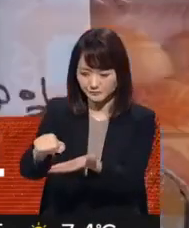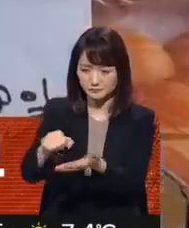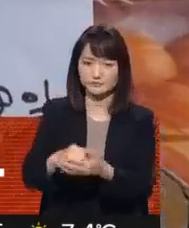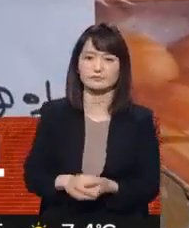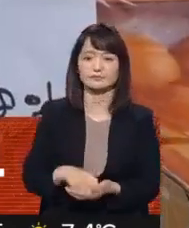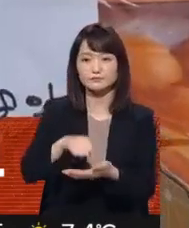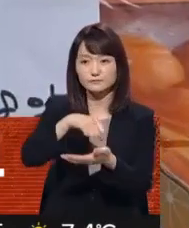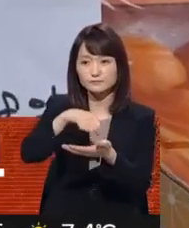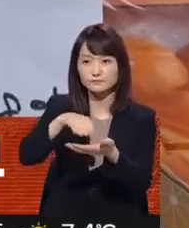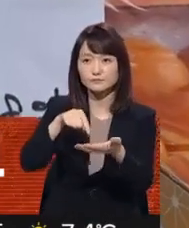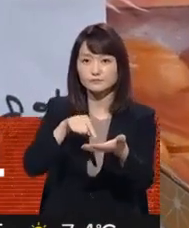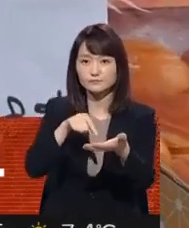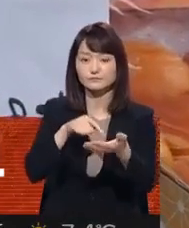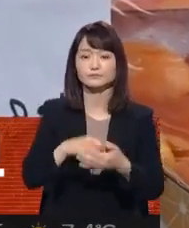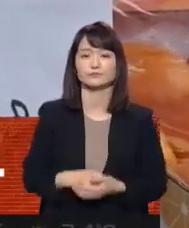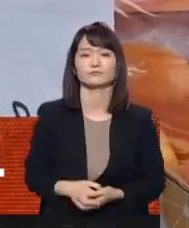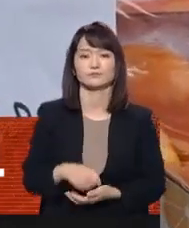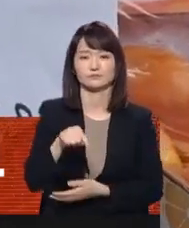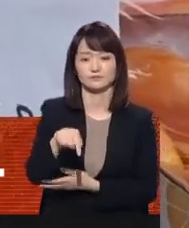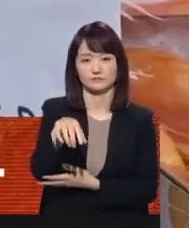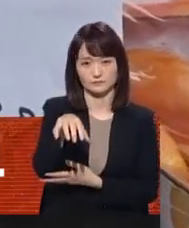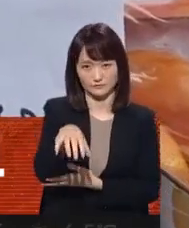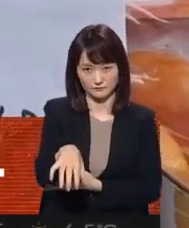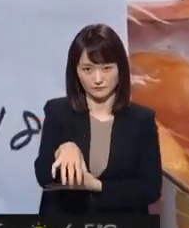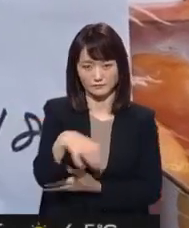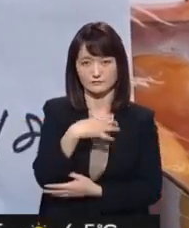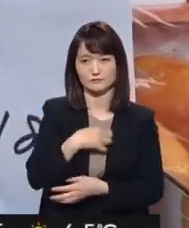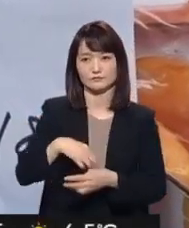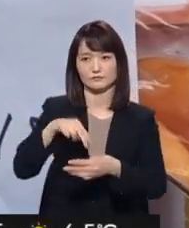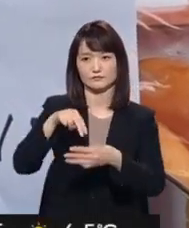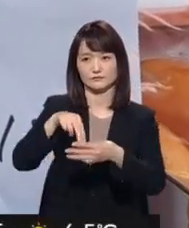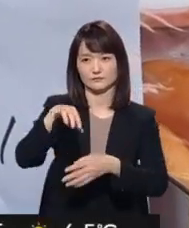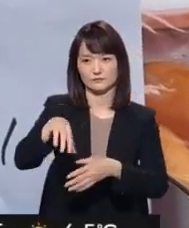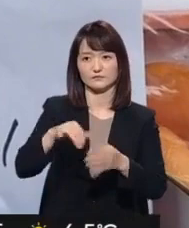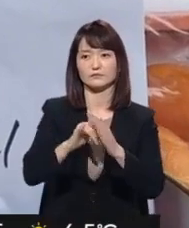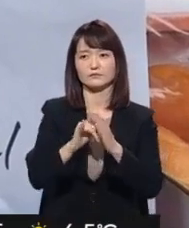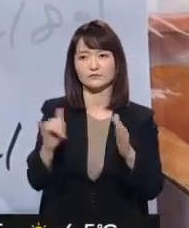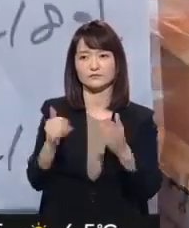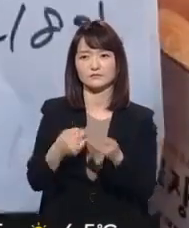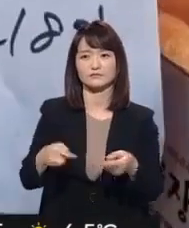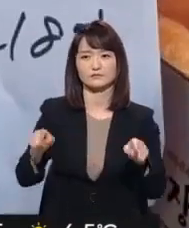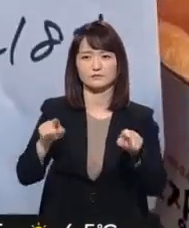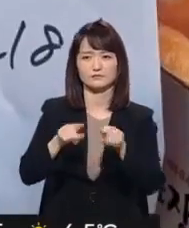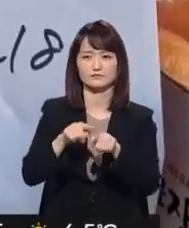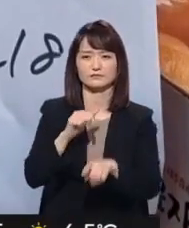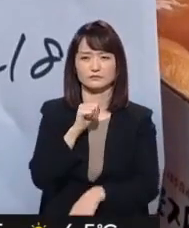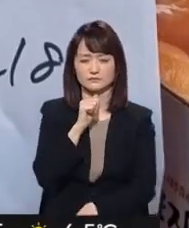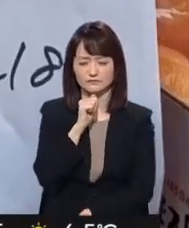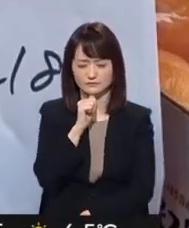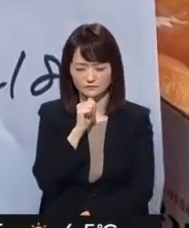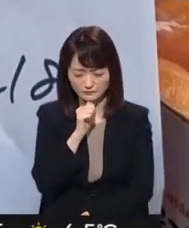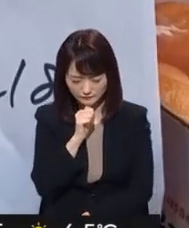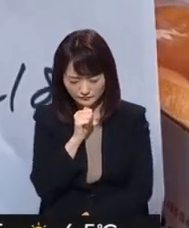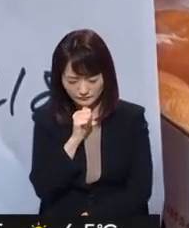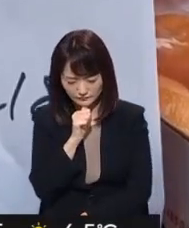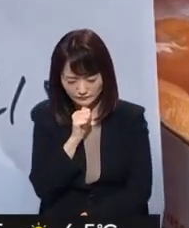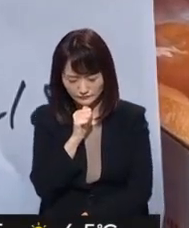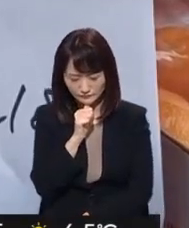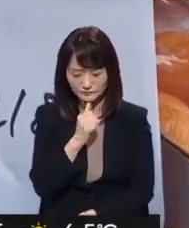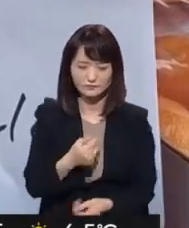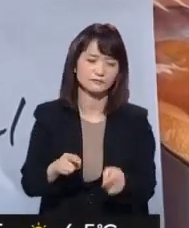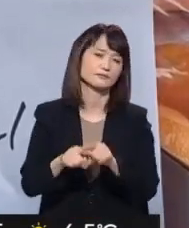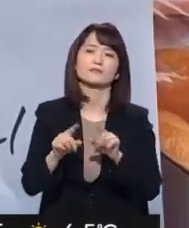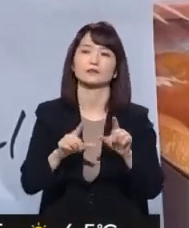이곳 신월3동에서 가족과 함께 지독한 가난에 빠져 살았다 지금